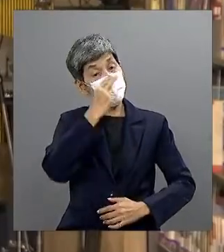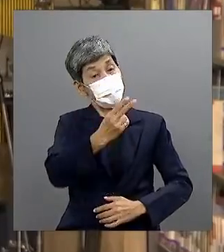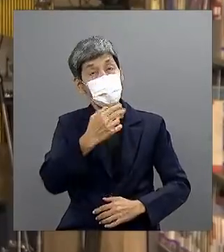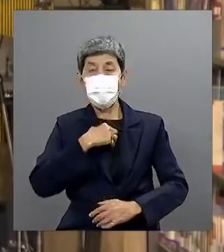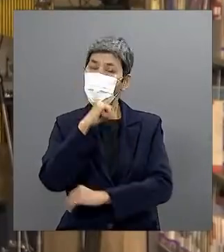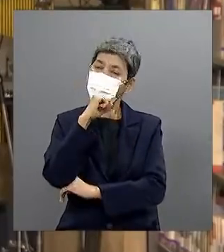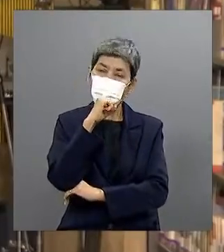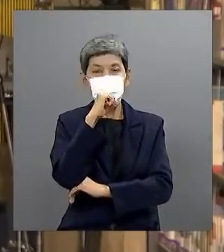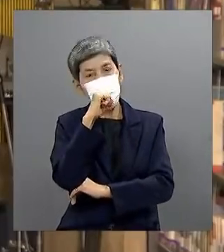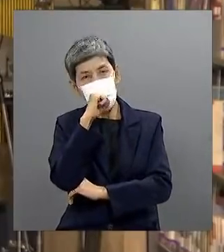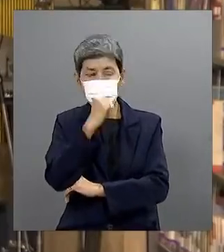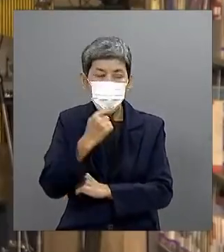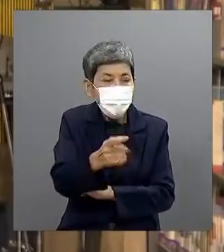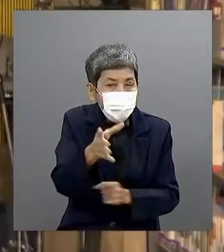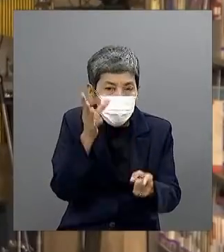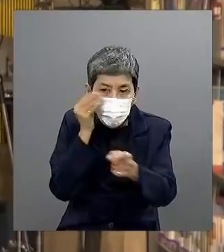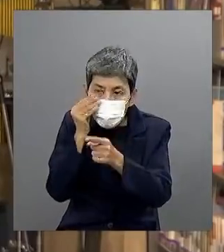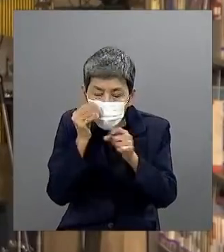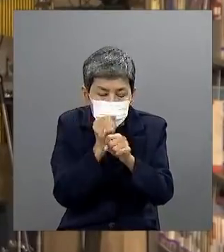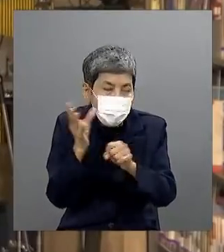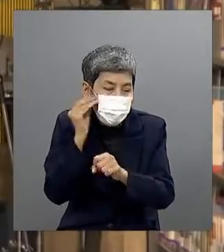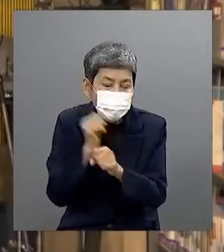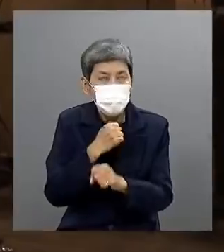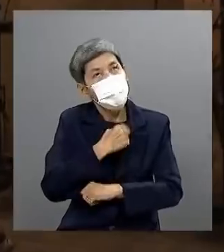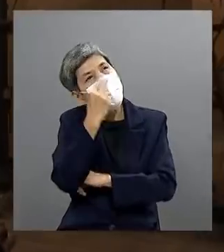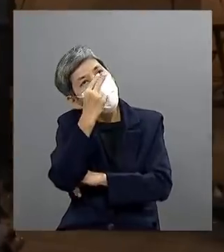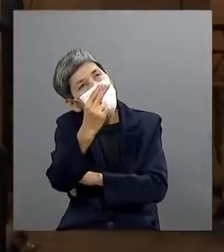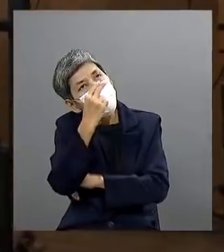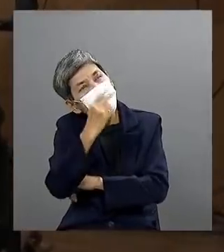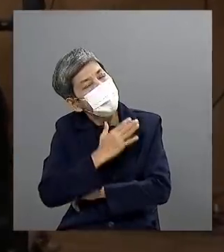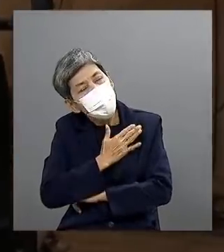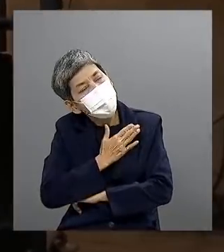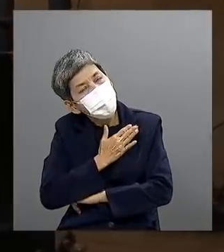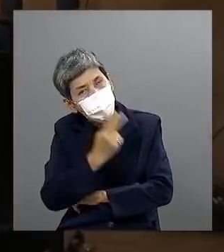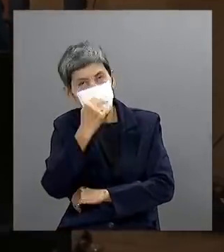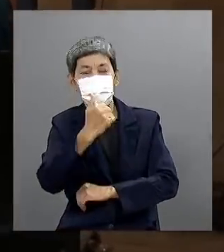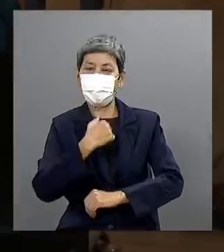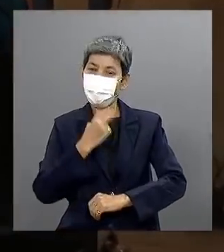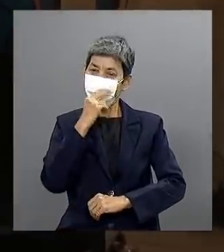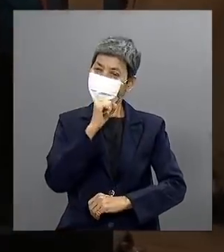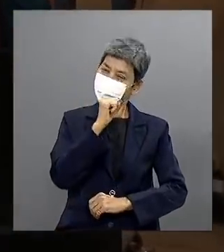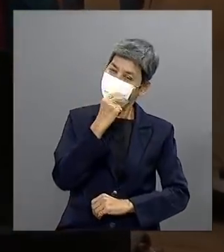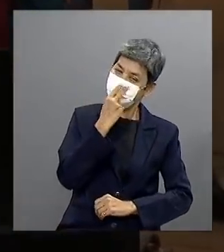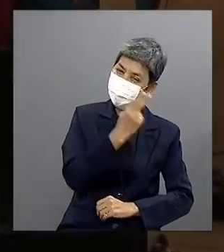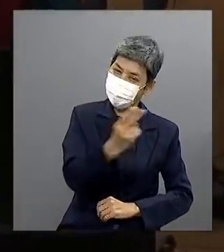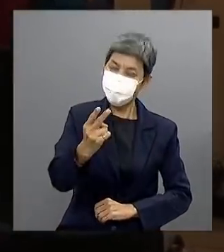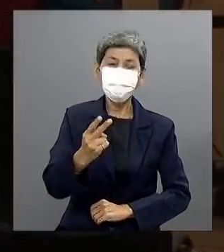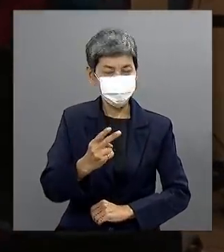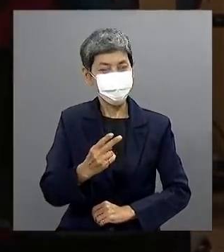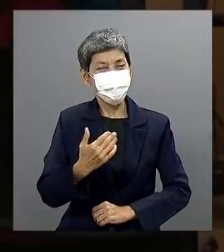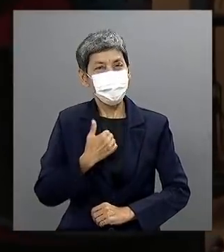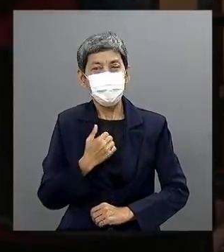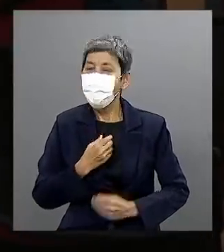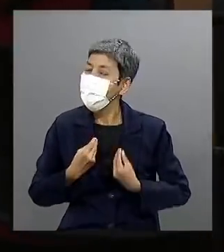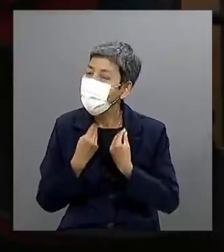เพลงให้เขาฟังเนี่ยแล้วเขามองกลับมาเนี่ยเขามองเราด้วยความรักมันทำให้เรารู้สึกได้ถึงพลังใจก็คือเราส่งพลังใจให้เข